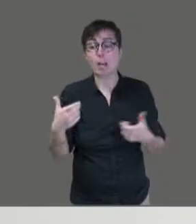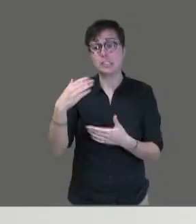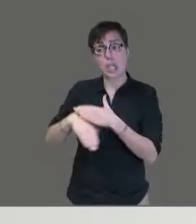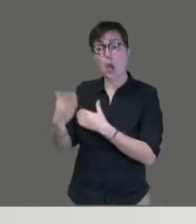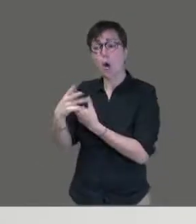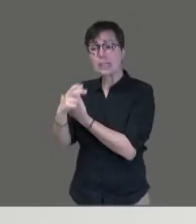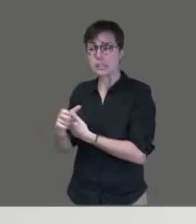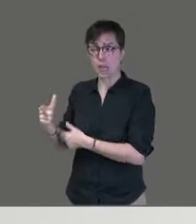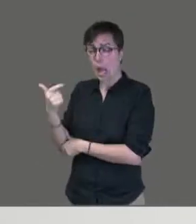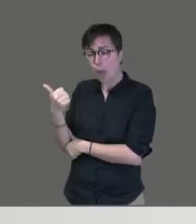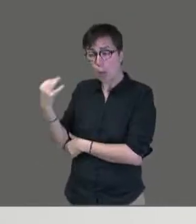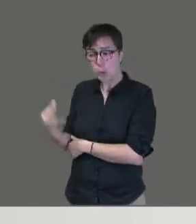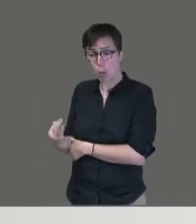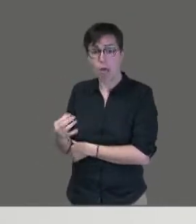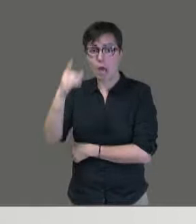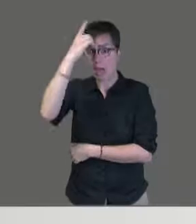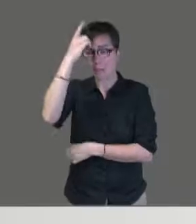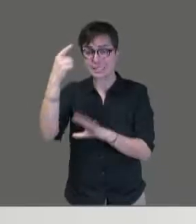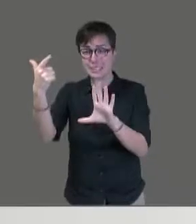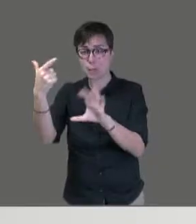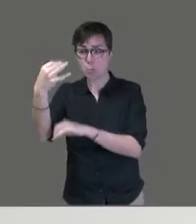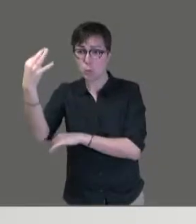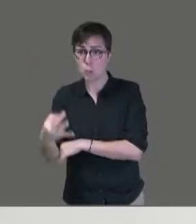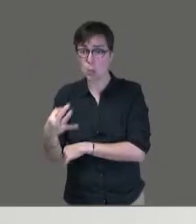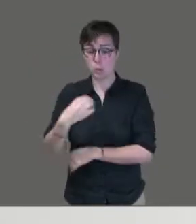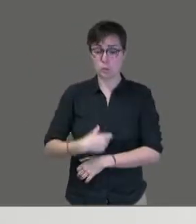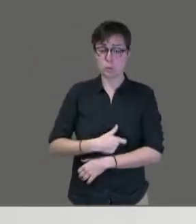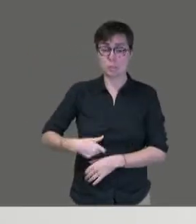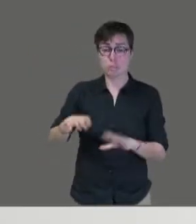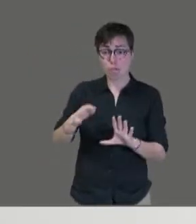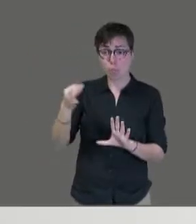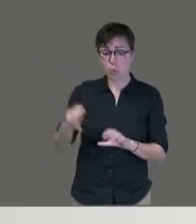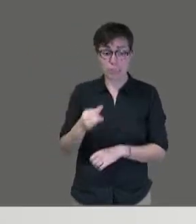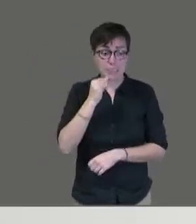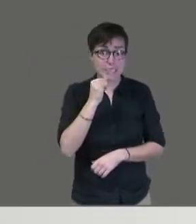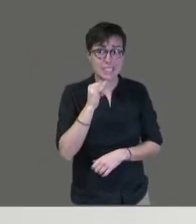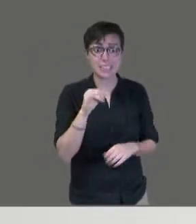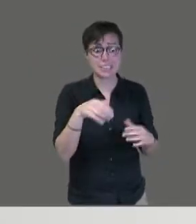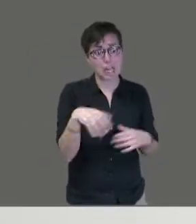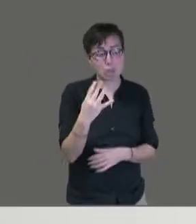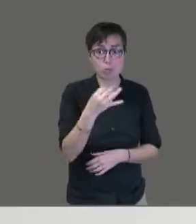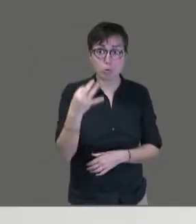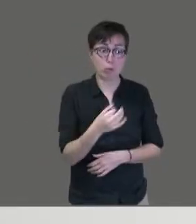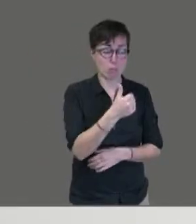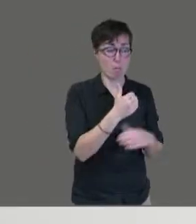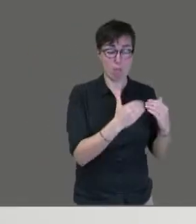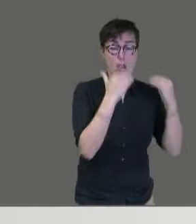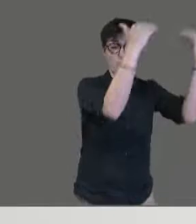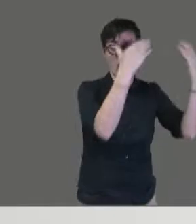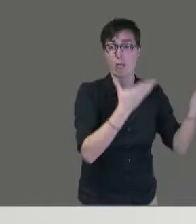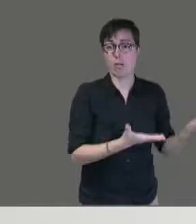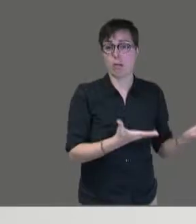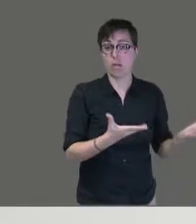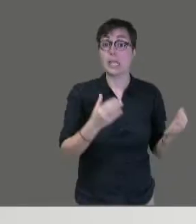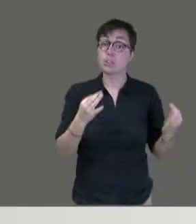1%. En Allemagne, 7%. En Suisse, 9%. En Italie, 14%. Et encore, faudrait-il